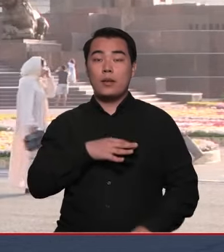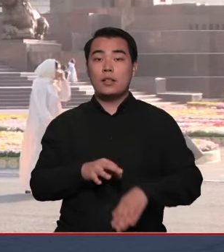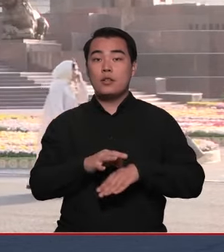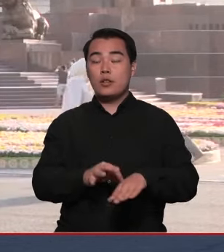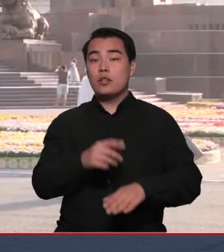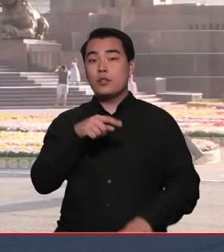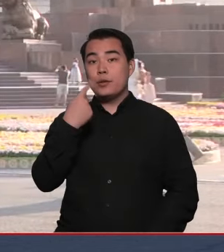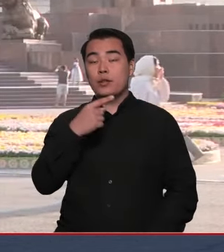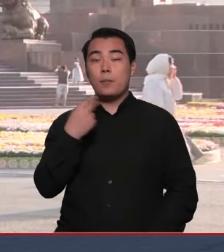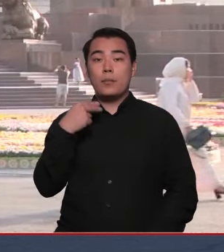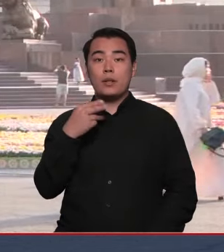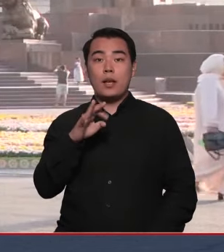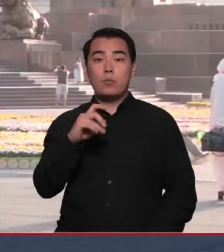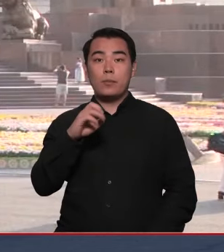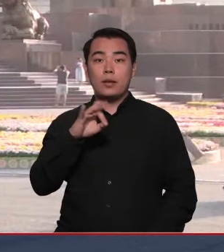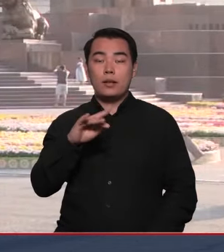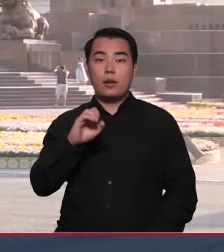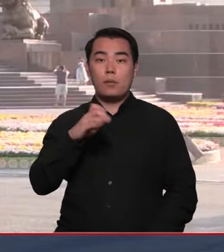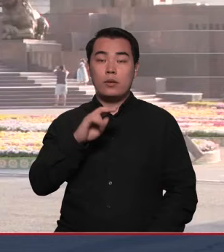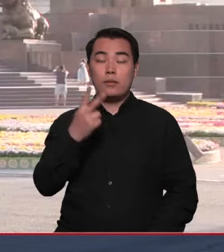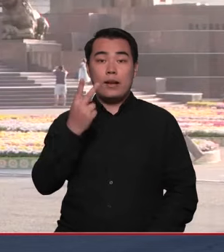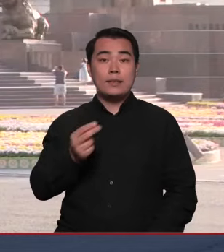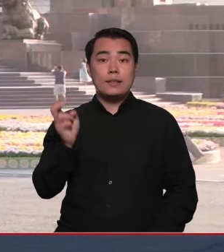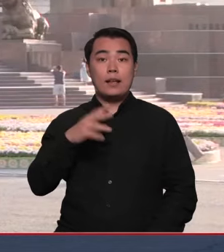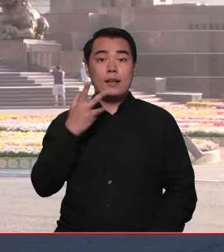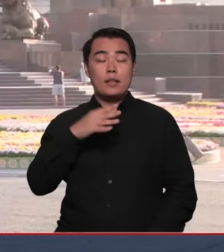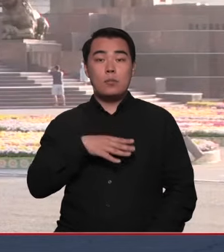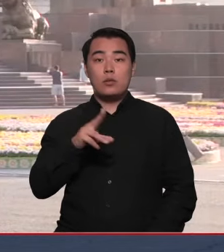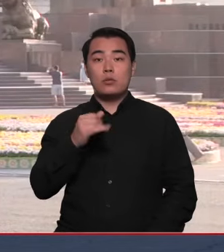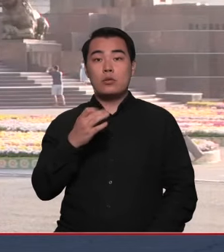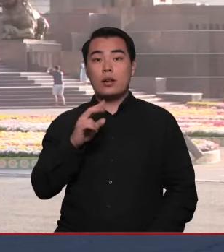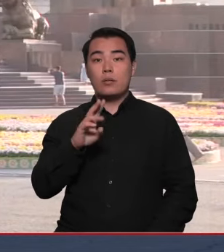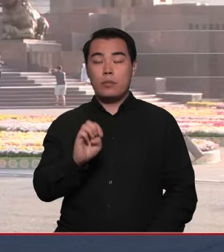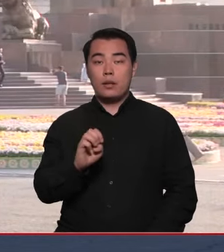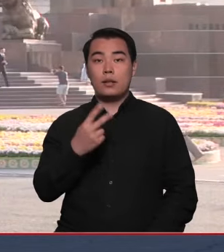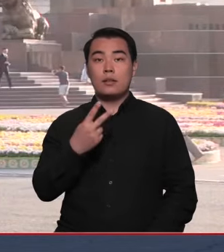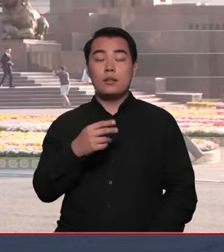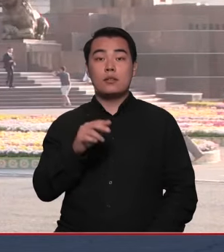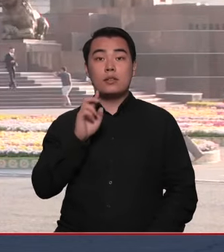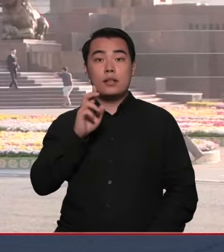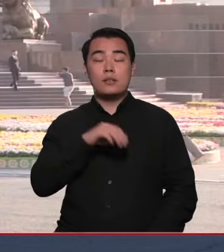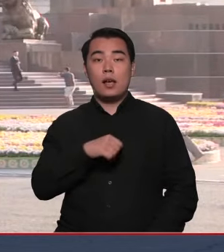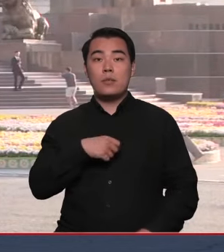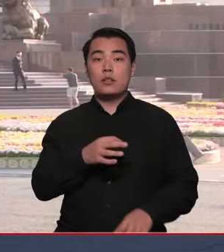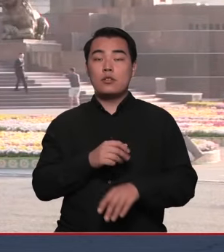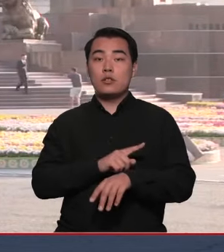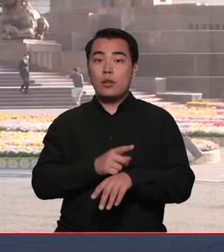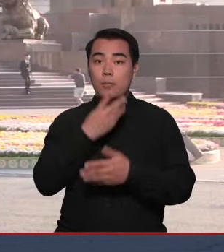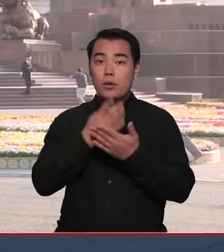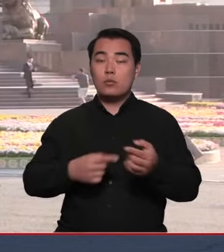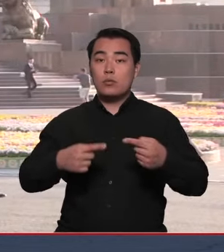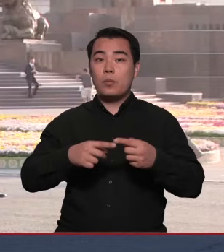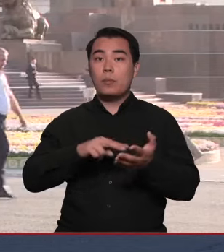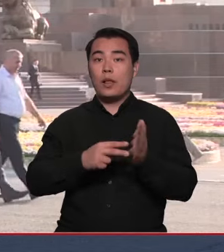лично Эмомали Рахмон. За 2 дня пребывания главы государства в Душанбе лидеры 2 стран сверили часы и выстроили четкий